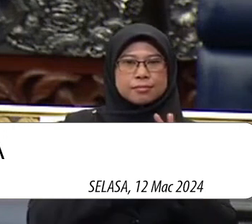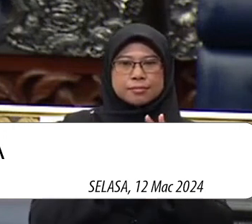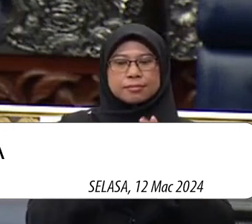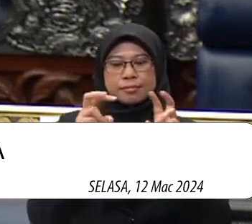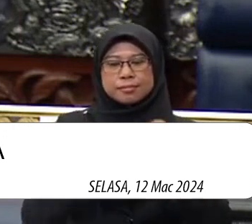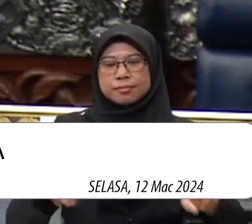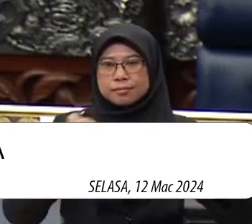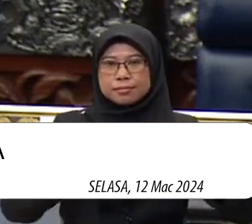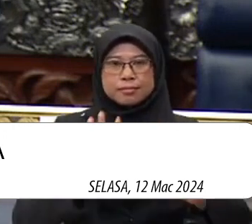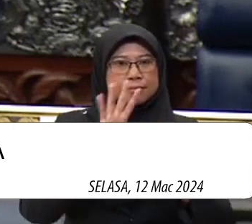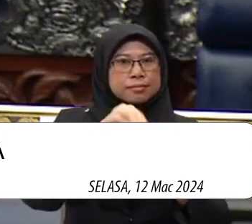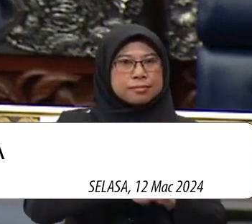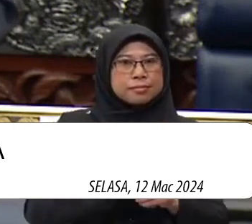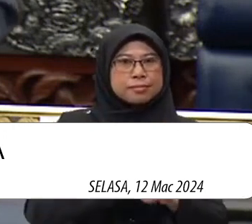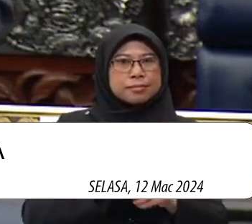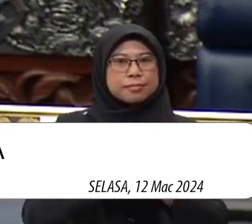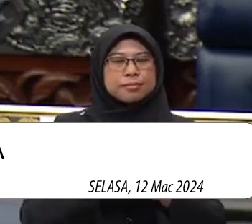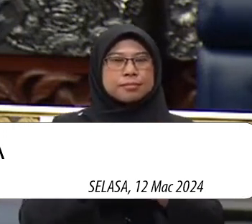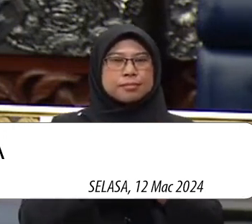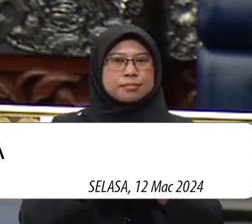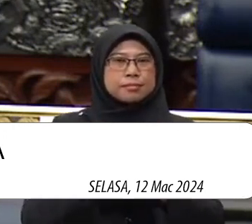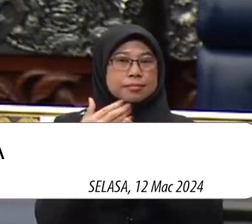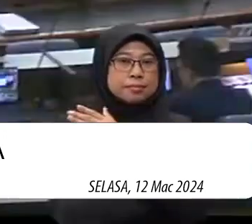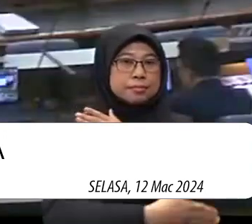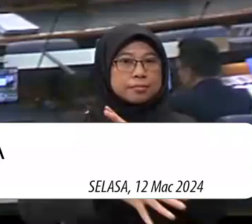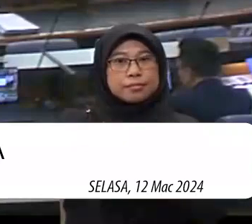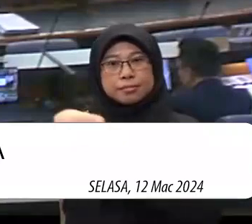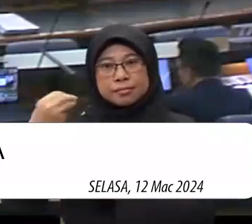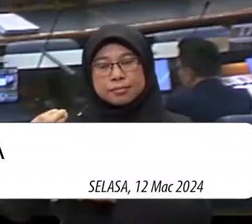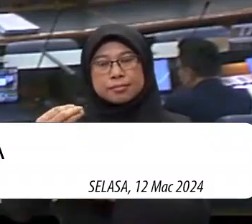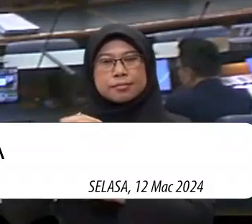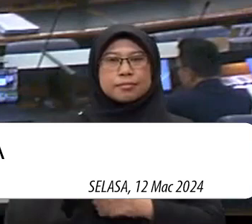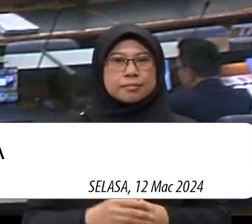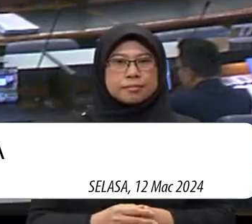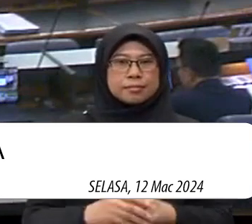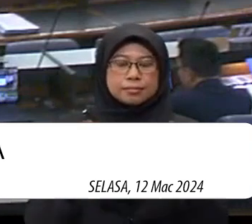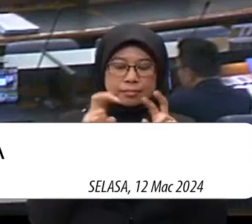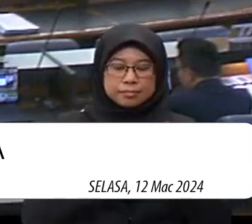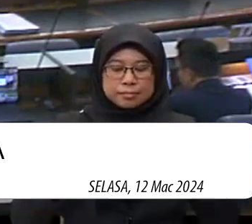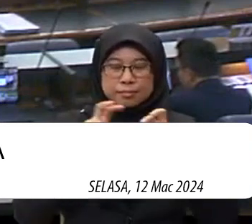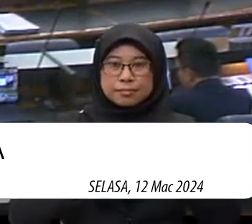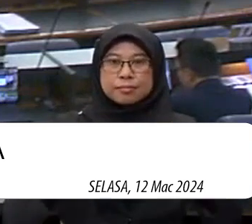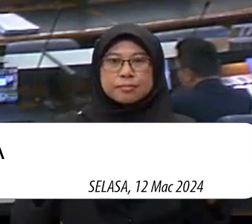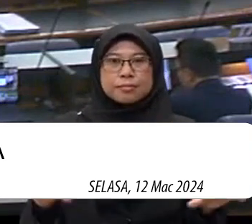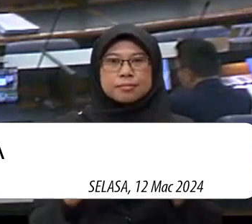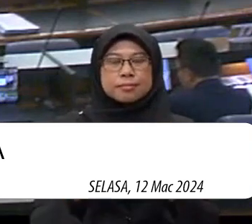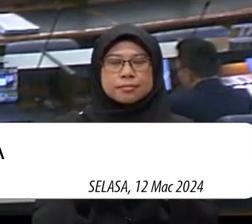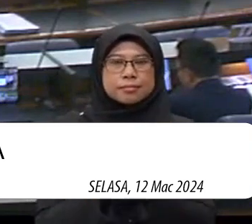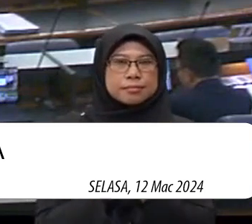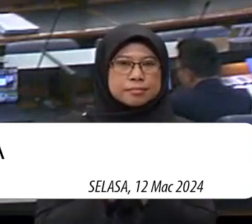penyelidikan yang melibatkan negara luar ya termasuklah penyelidikan yang diadakan